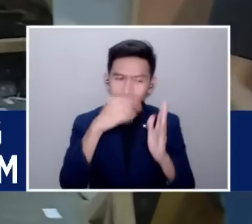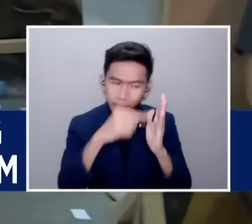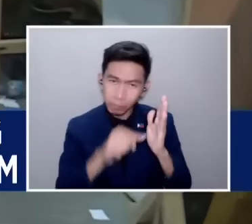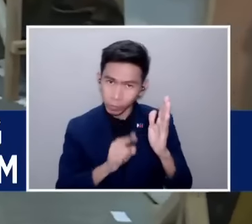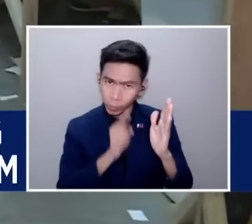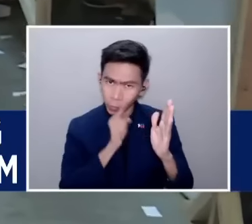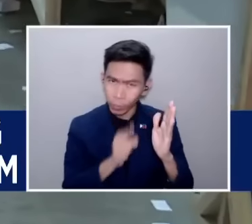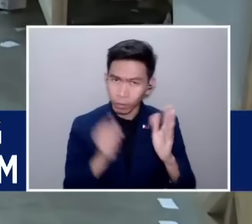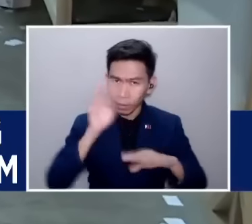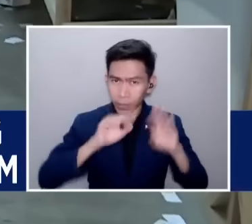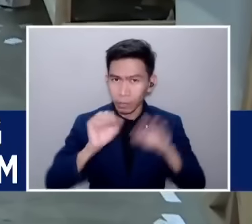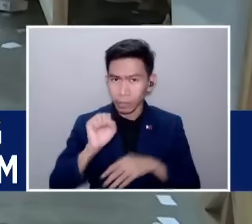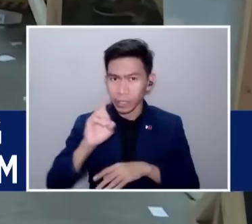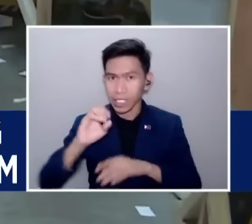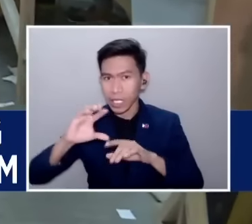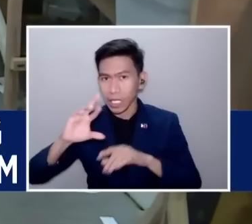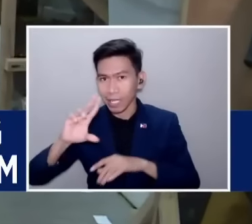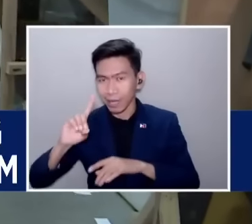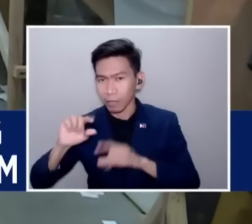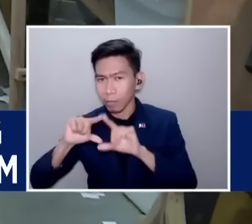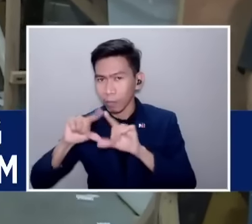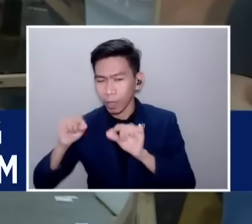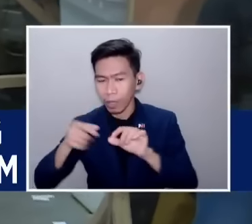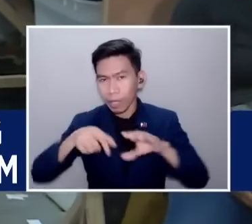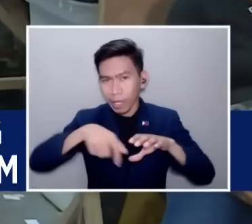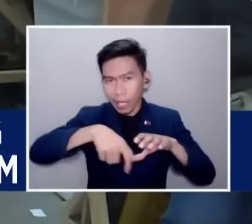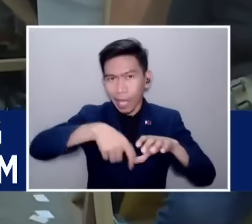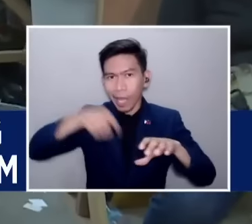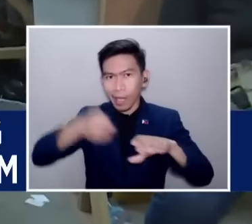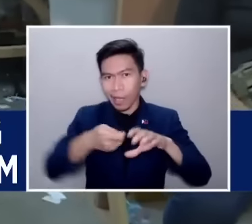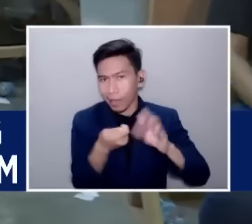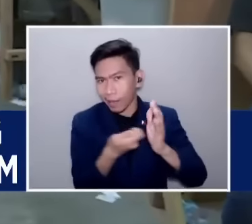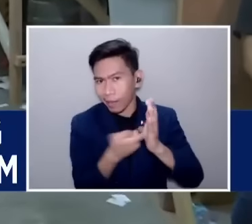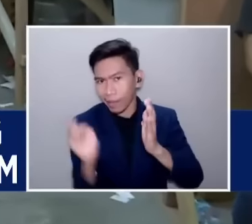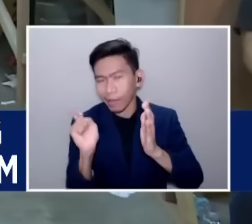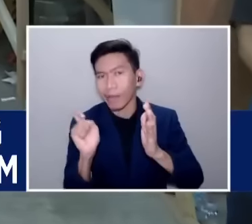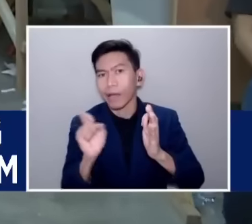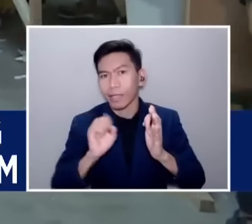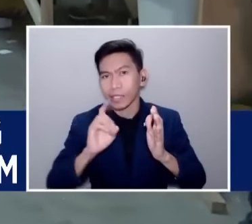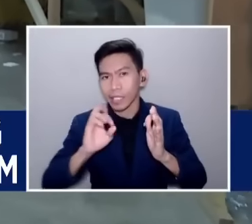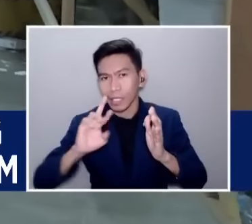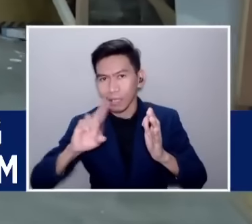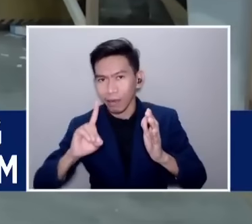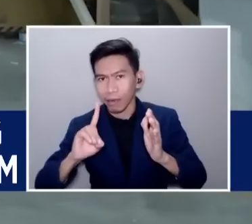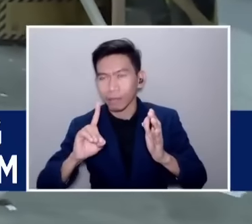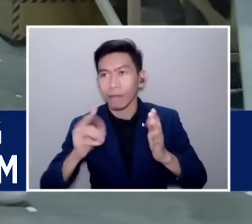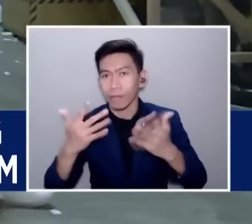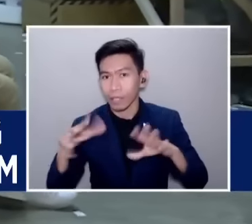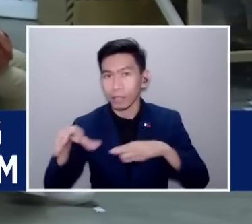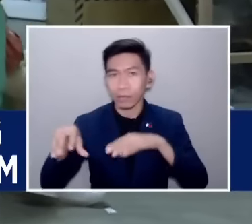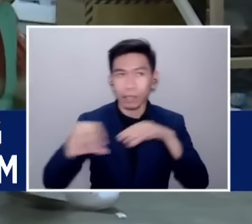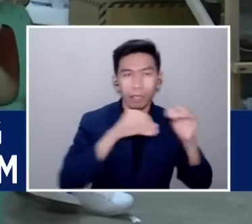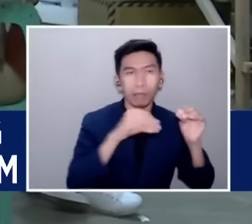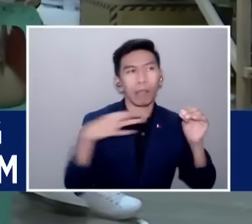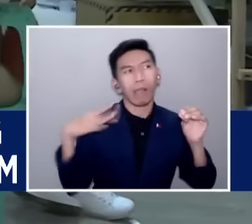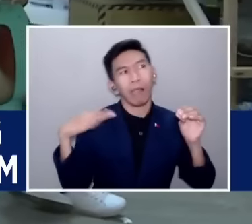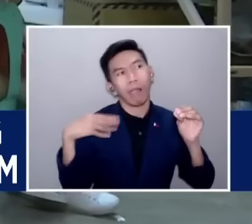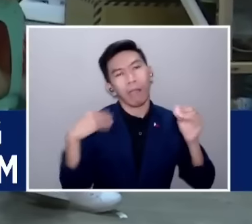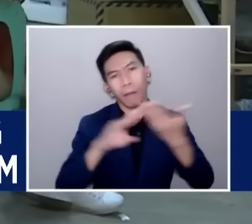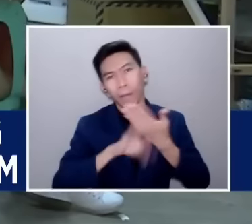problema at tinanggal yung SD card. So, ngayon, hinihintay pa natin silang bumalik para naman dalhin yung